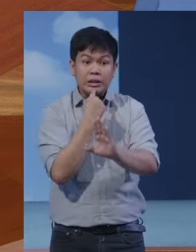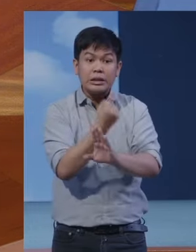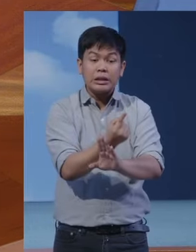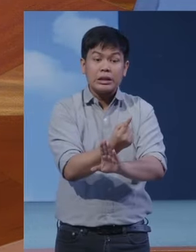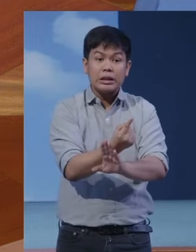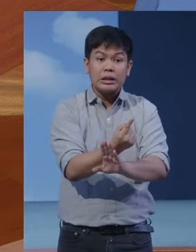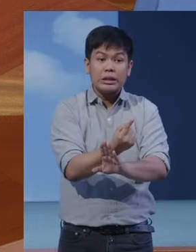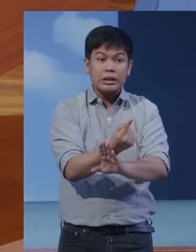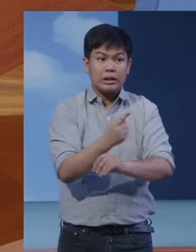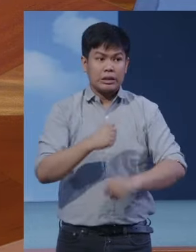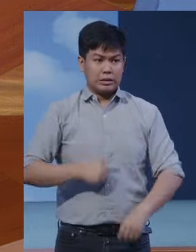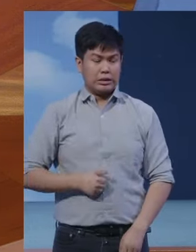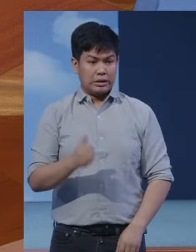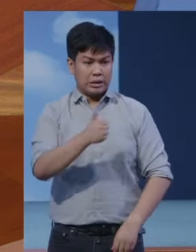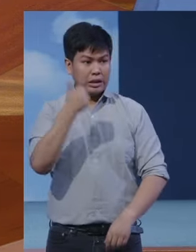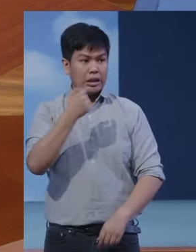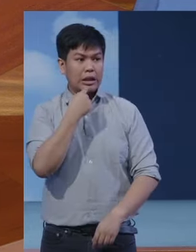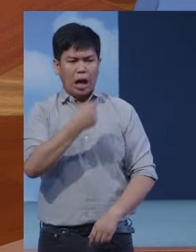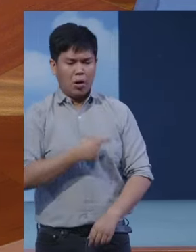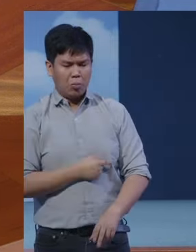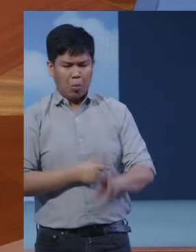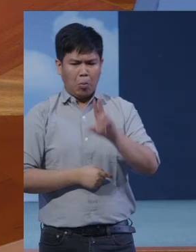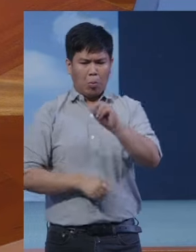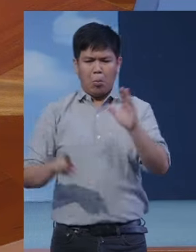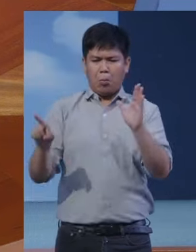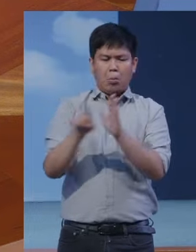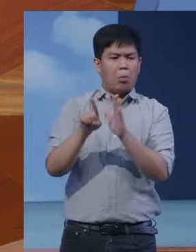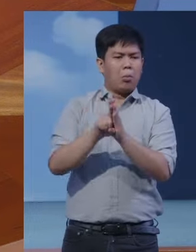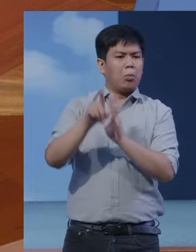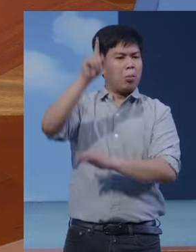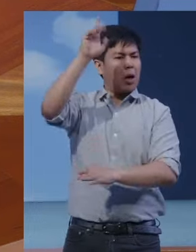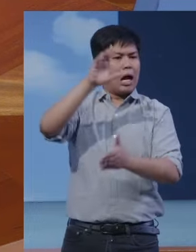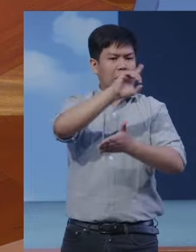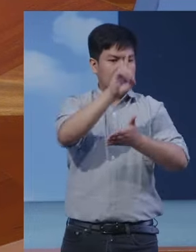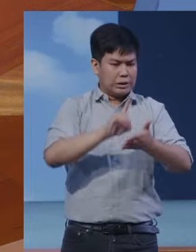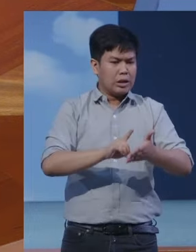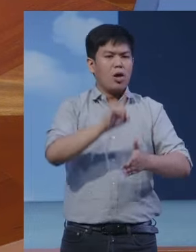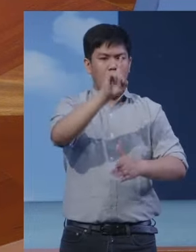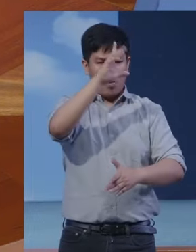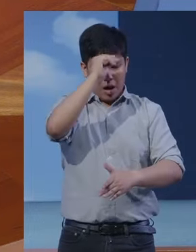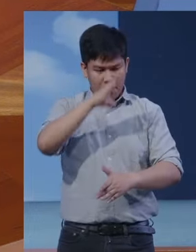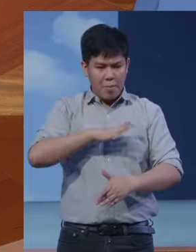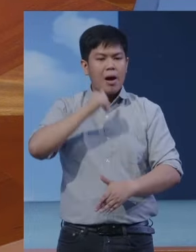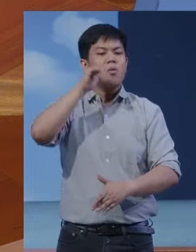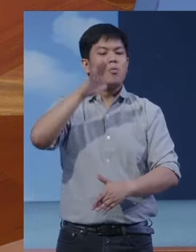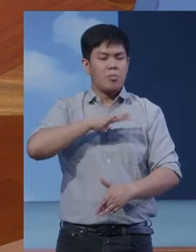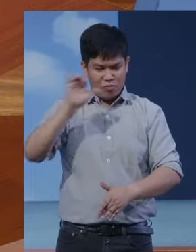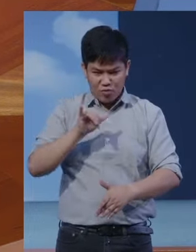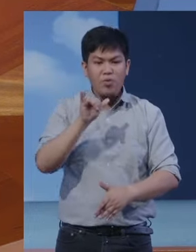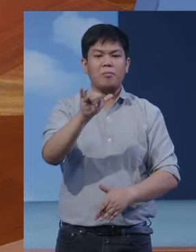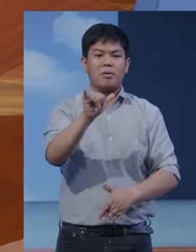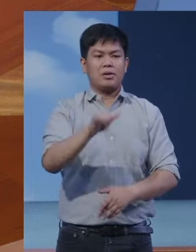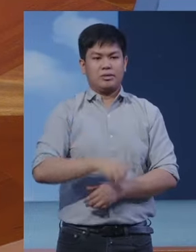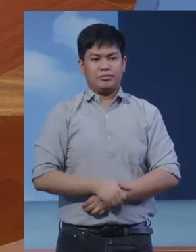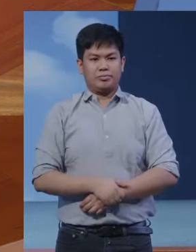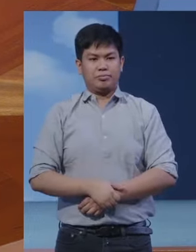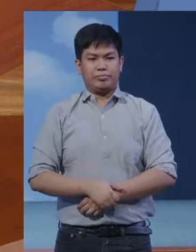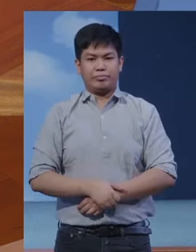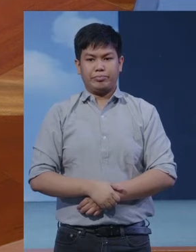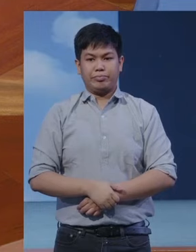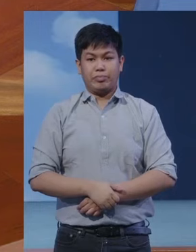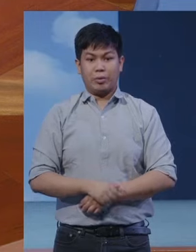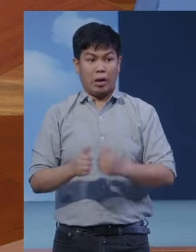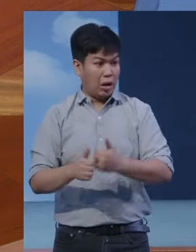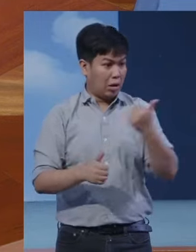rabay shimi hindi ang design ng Diyos one man one woman forever that's it ang